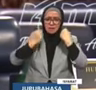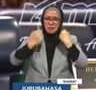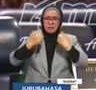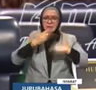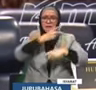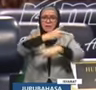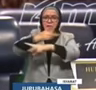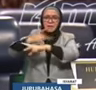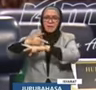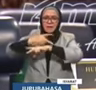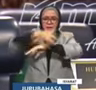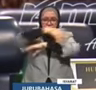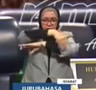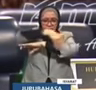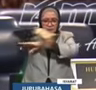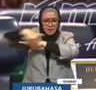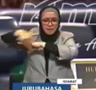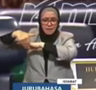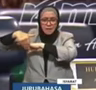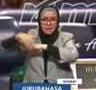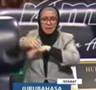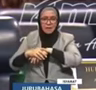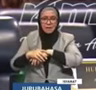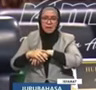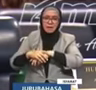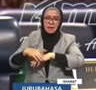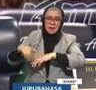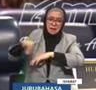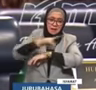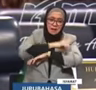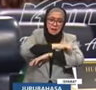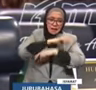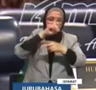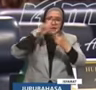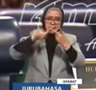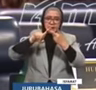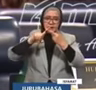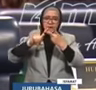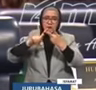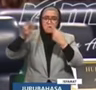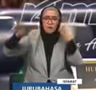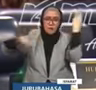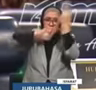sama ada darat ataupun Merry time ataupun udara